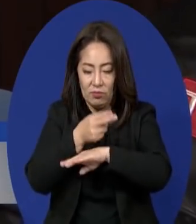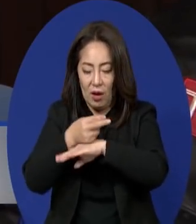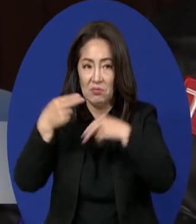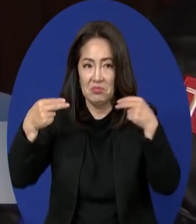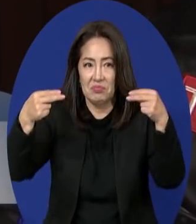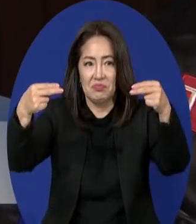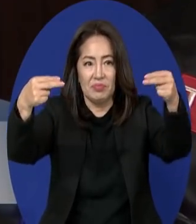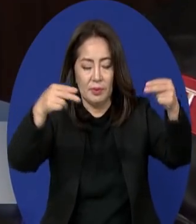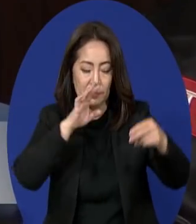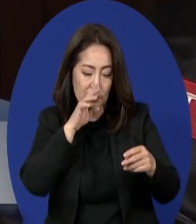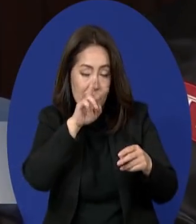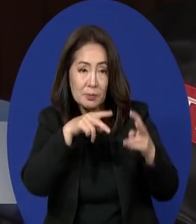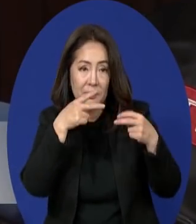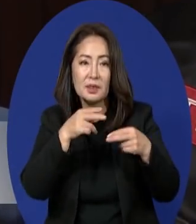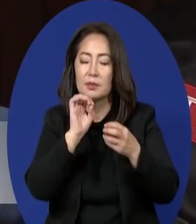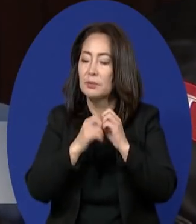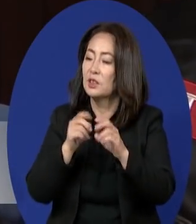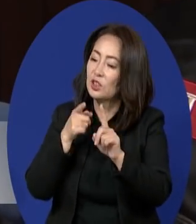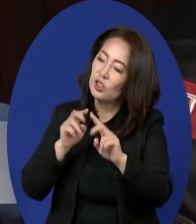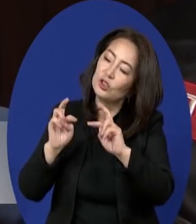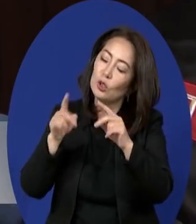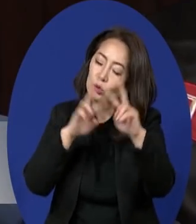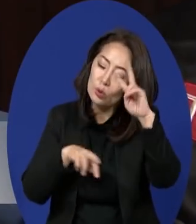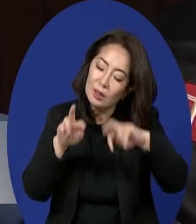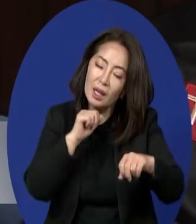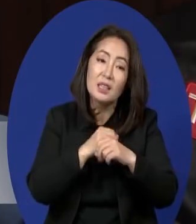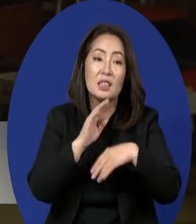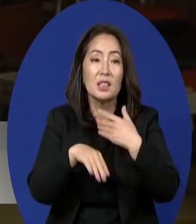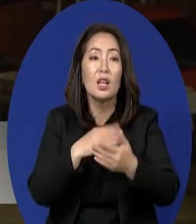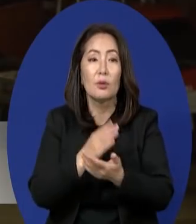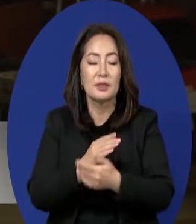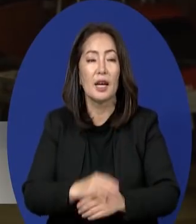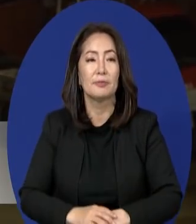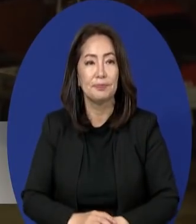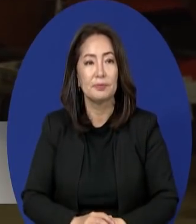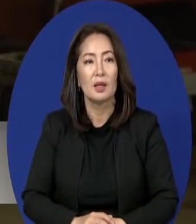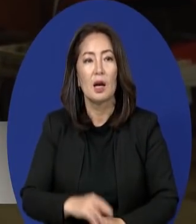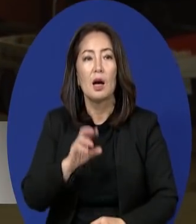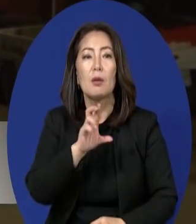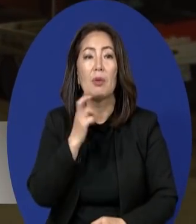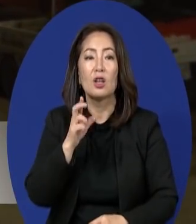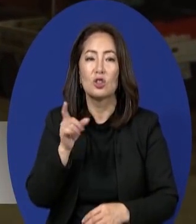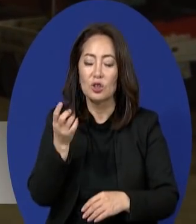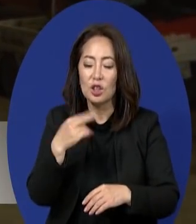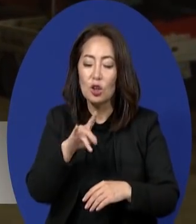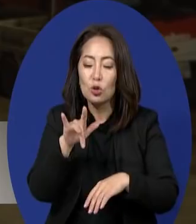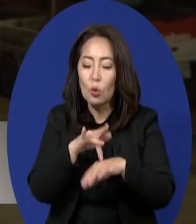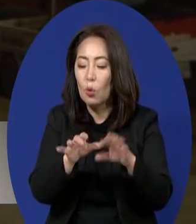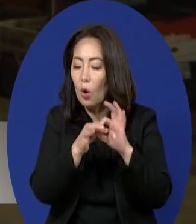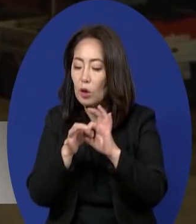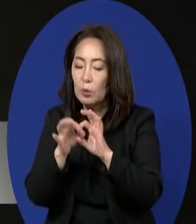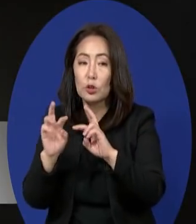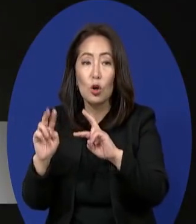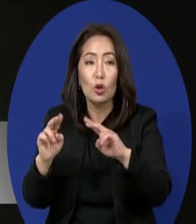камер одоо тий энэ чиглэлрүүгөө шилжих судалгаа тооцоонууд яг хийгдээд явж байгаа. Баян хөшөөдөд төвийг төвшгэлсэн энэ өөрчлөлт